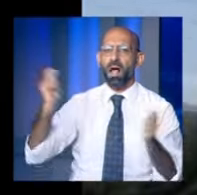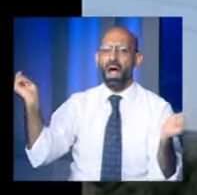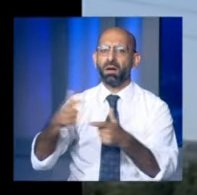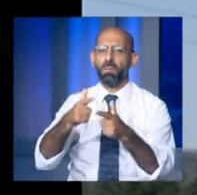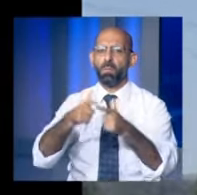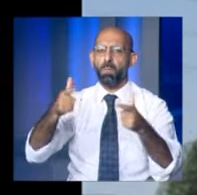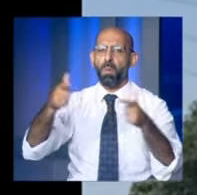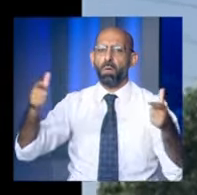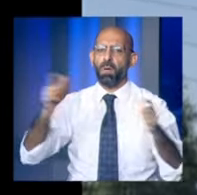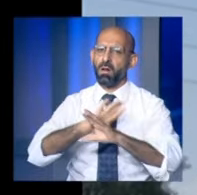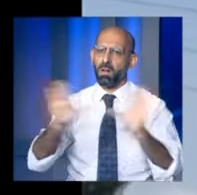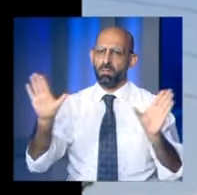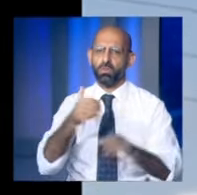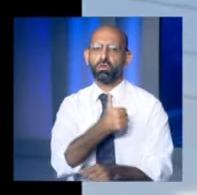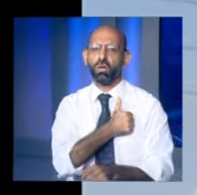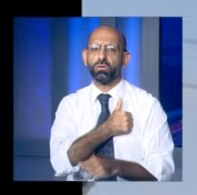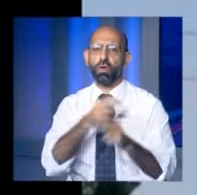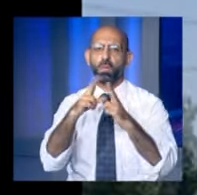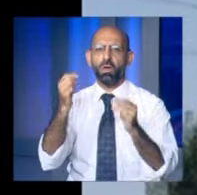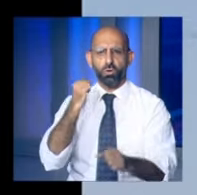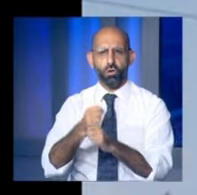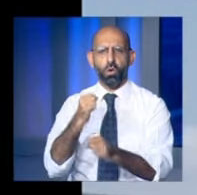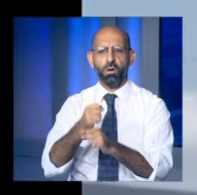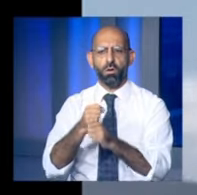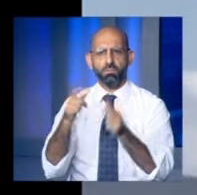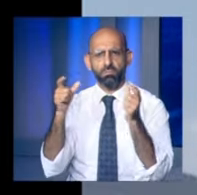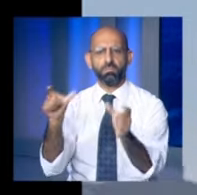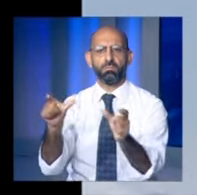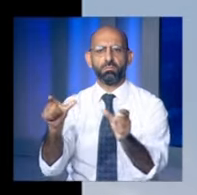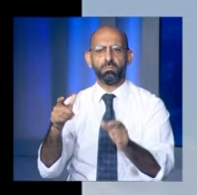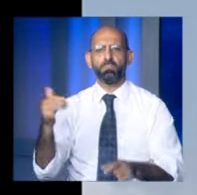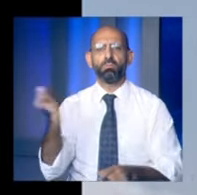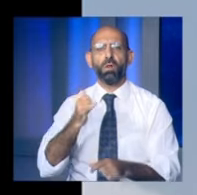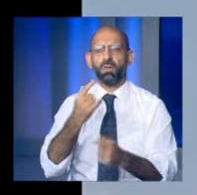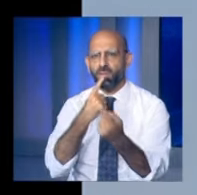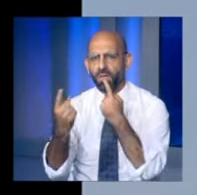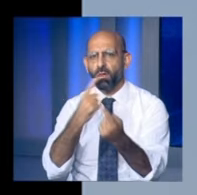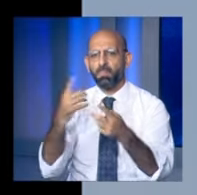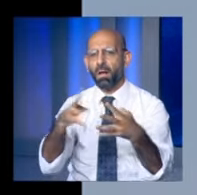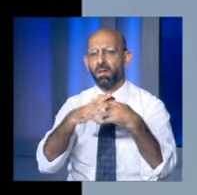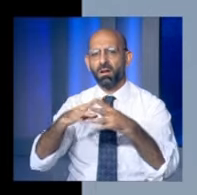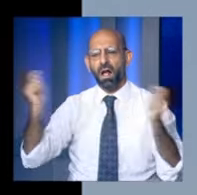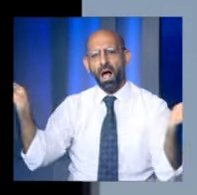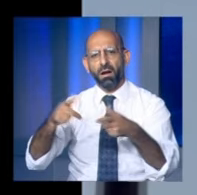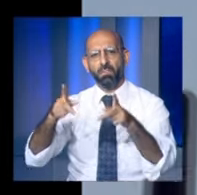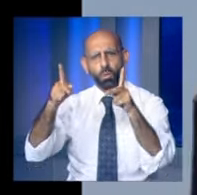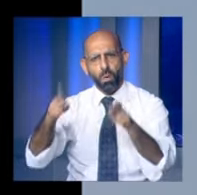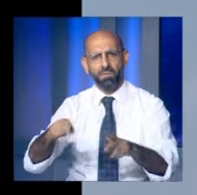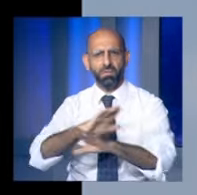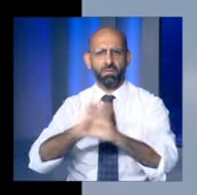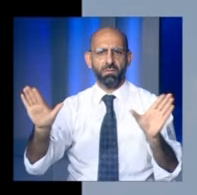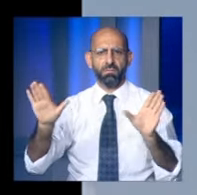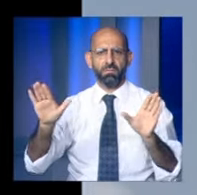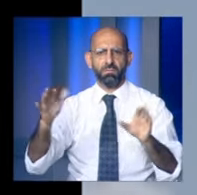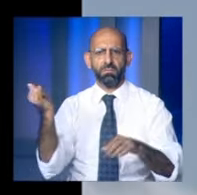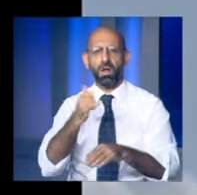جنوب لبنان تتوسع جغرافيا يوما بعد يوم، لكن الجيش يعمل قدر المستطاع لضبط الوضع، ونأمل أن تصل جهود